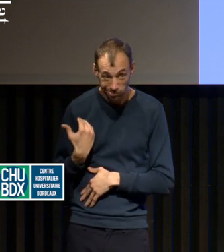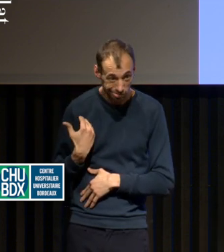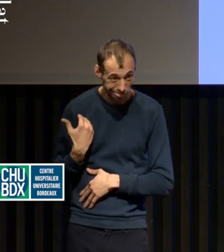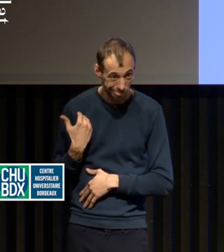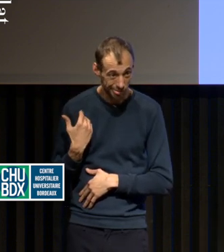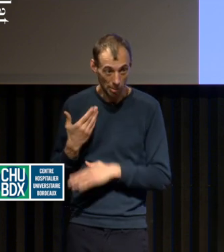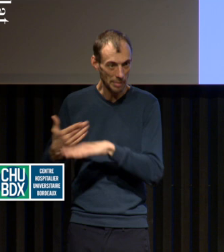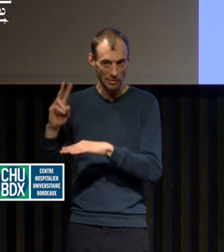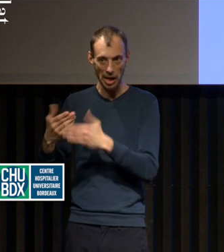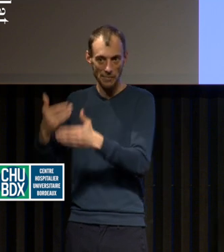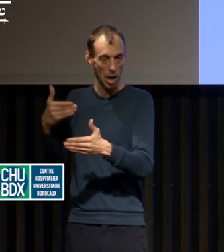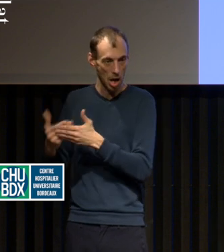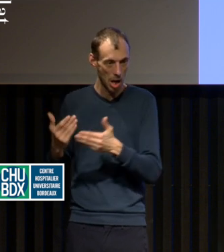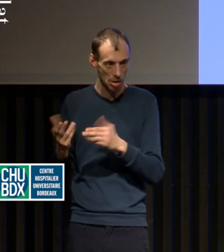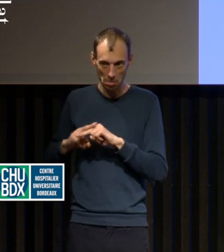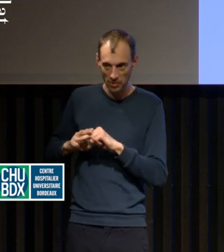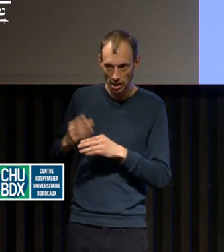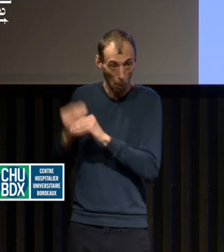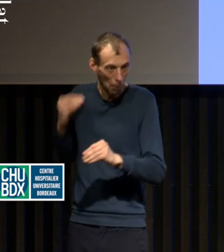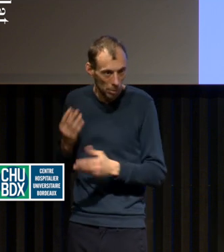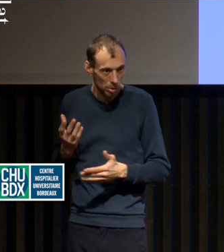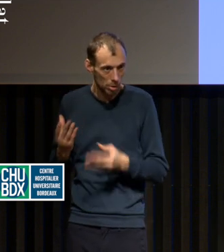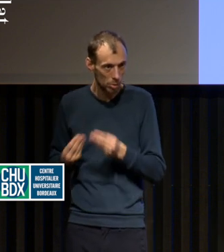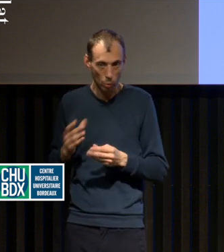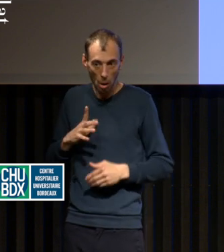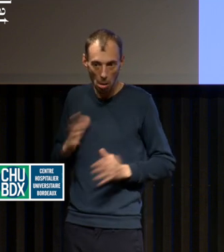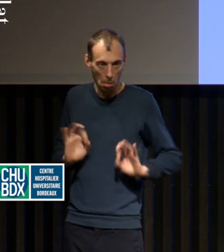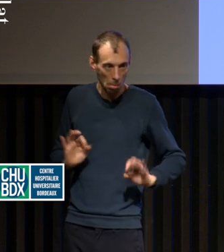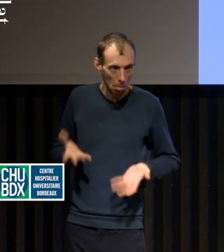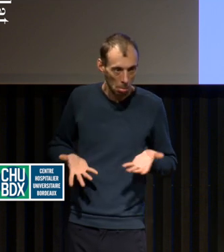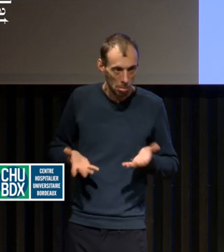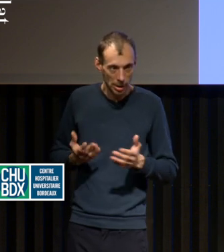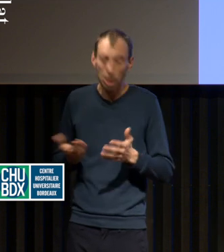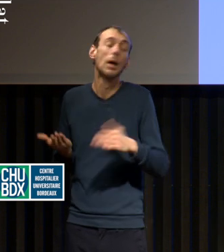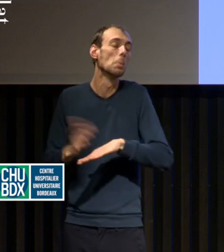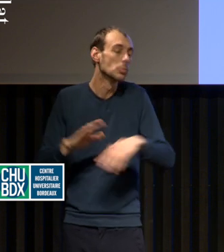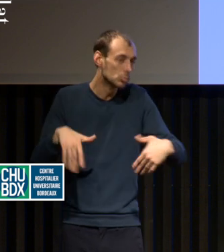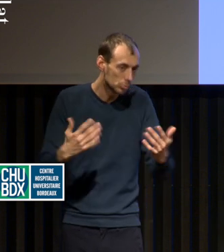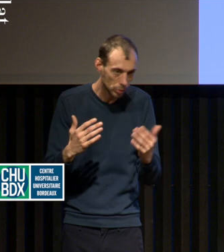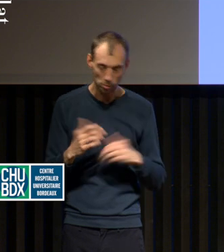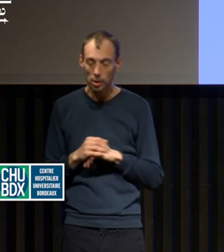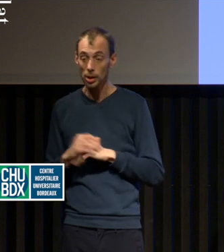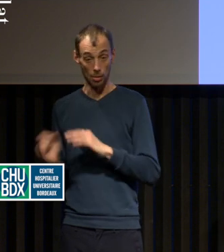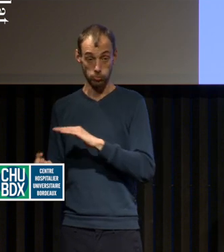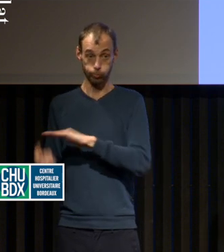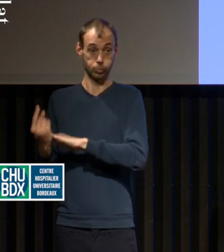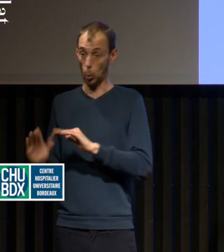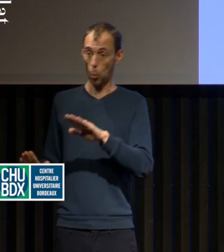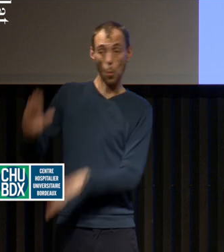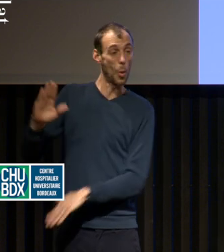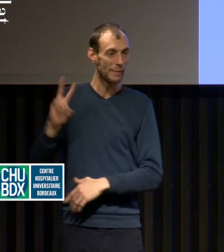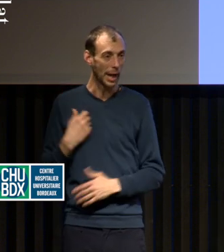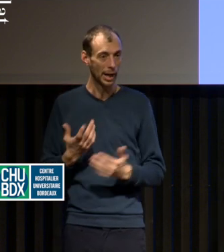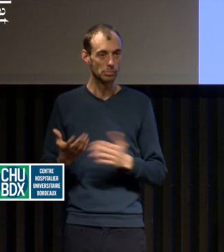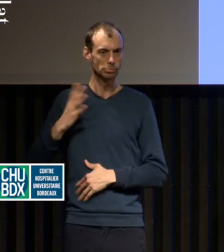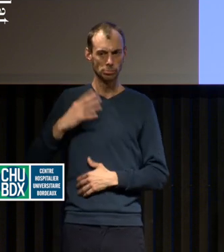sait pas. Elle devait exister un petit peu, mais en tout cas, elle a explosé au cours du XXe siècle. Eh bien, la signature microscopique de la maladie de Crohn ressemble beaucoup à la tuberculose. Et pendant longtemps, on